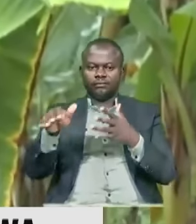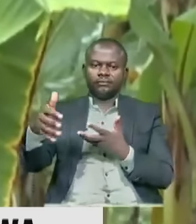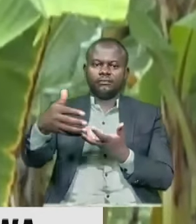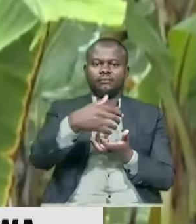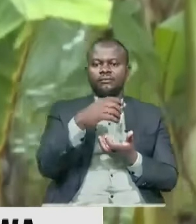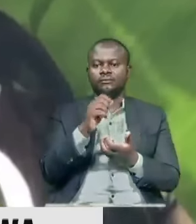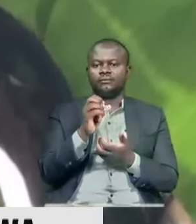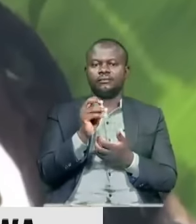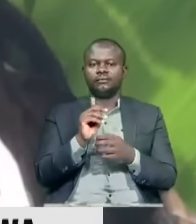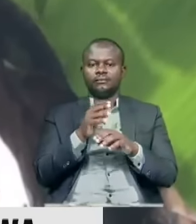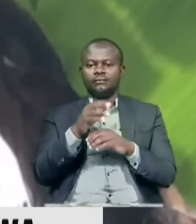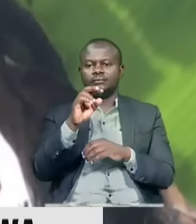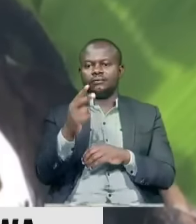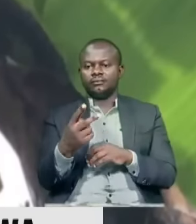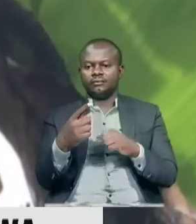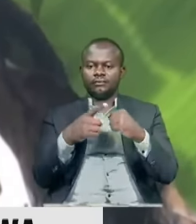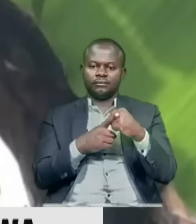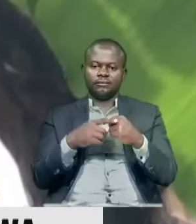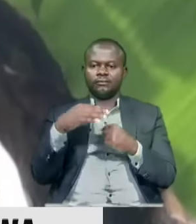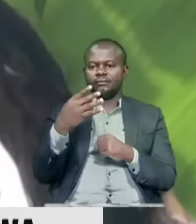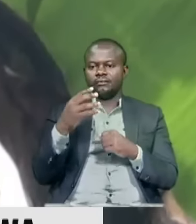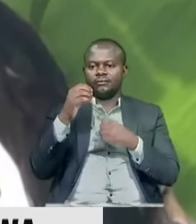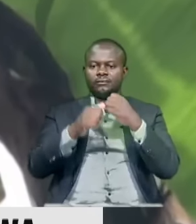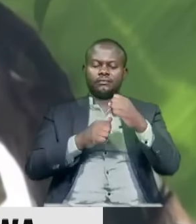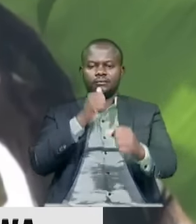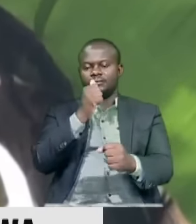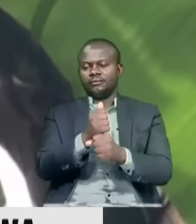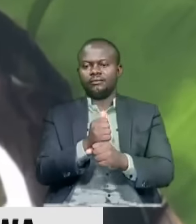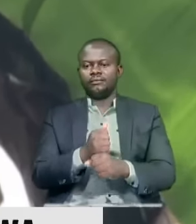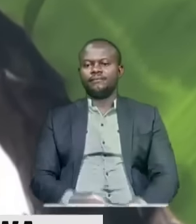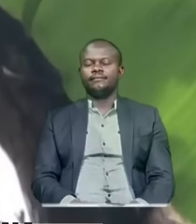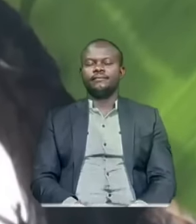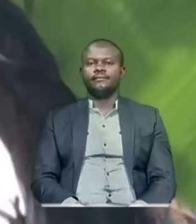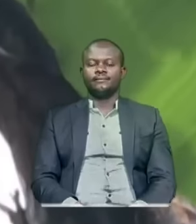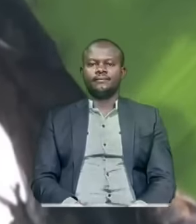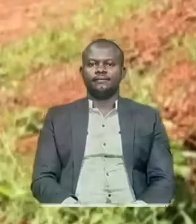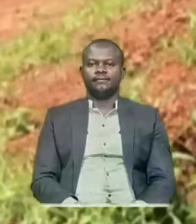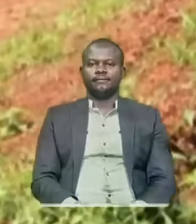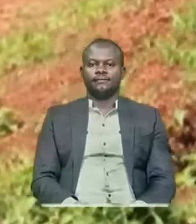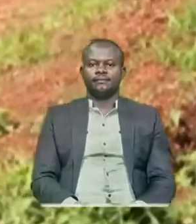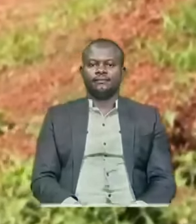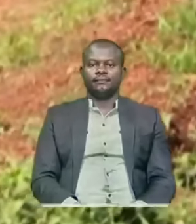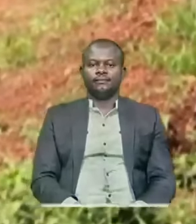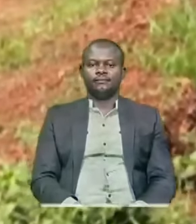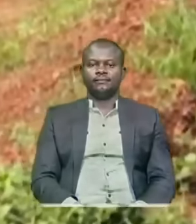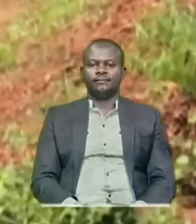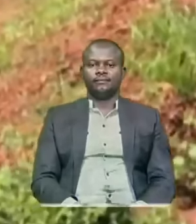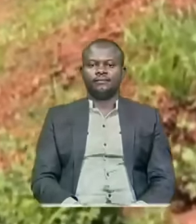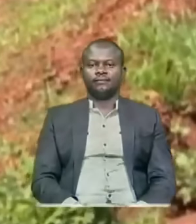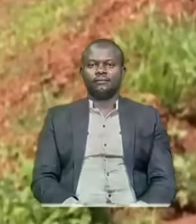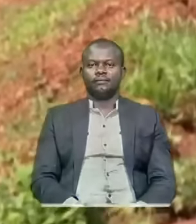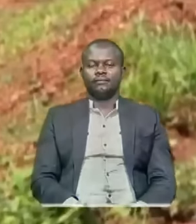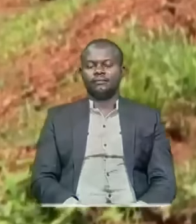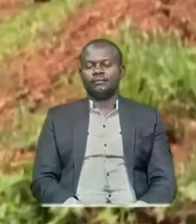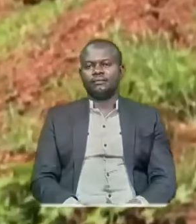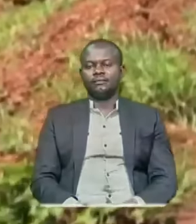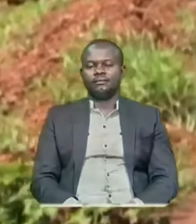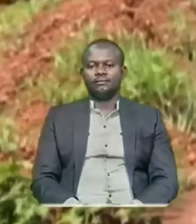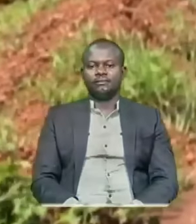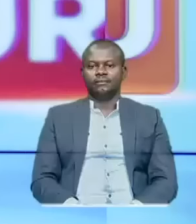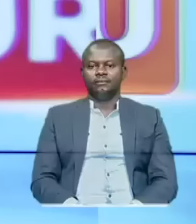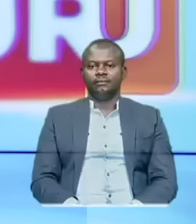toni 264 ku mwaka. Serafine Uwineza Pamela, Televiziyo Rwanda, mu karere ka